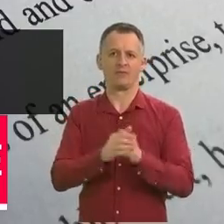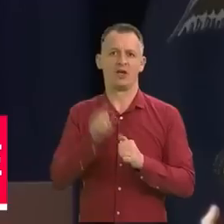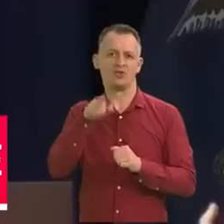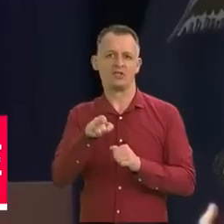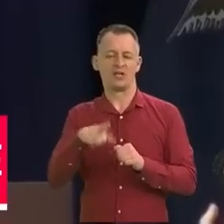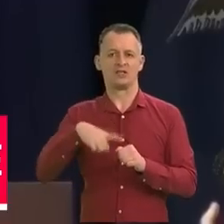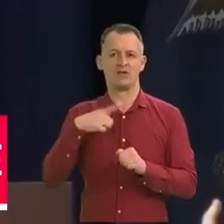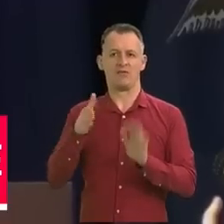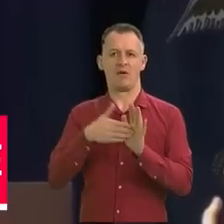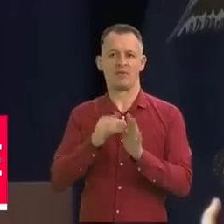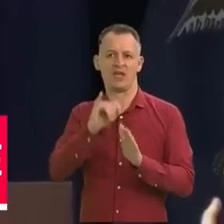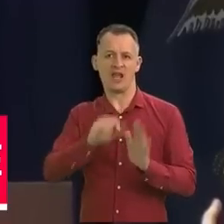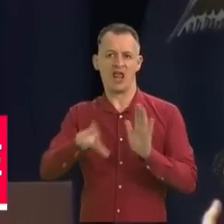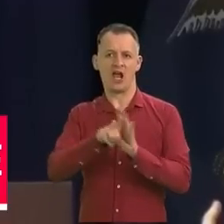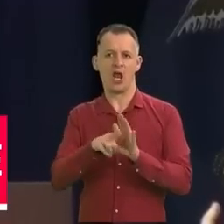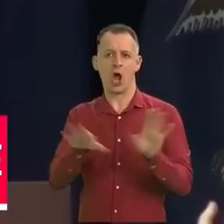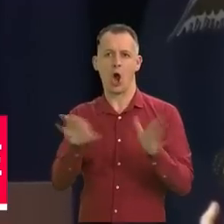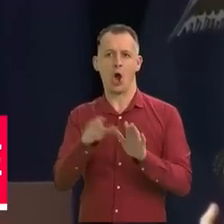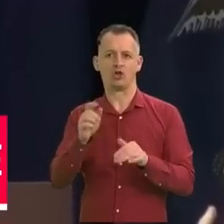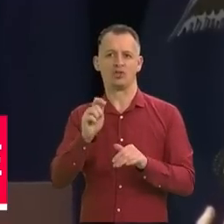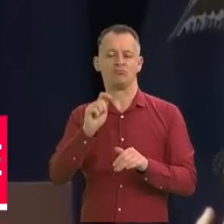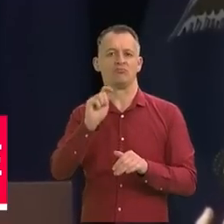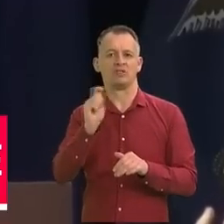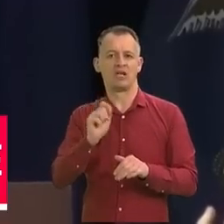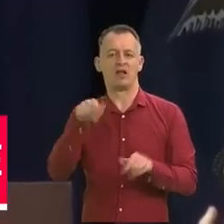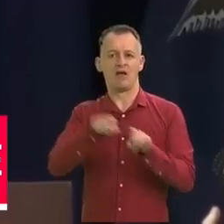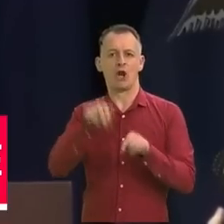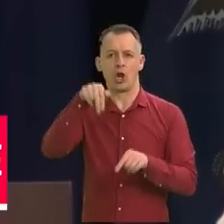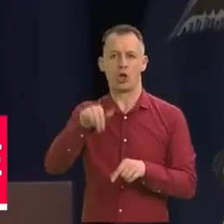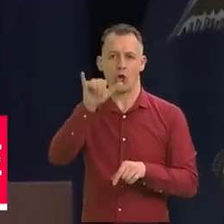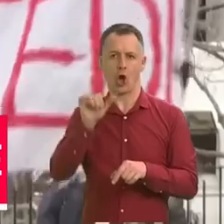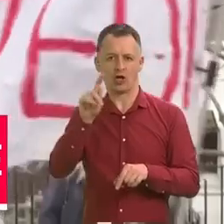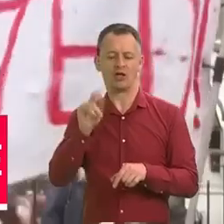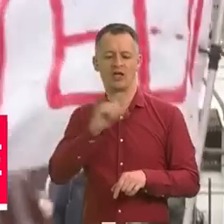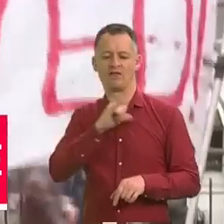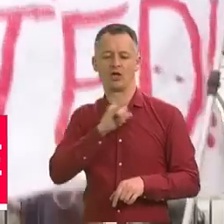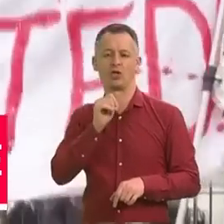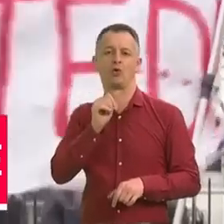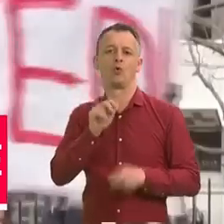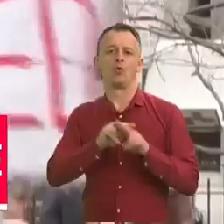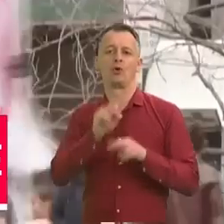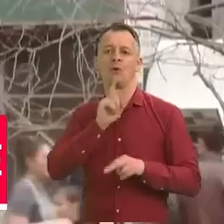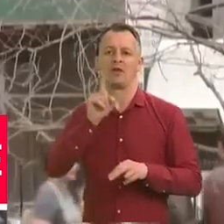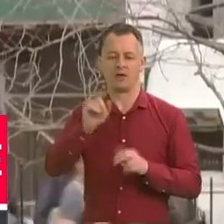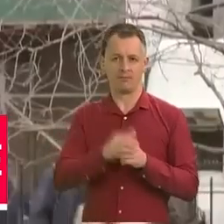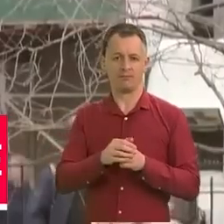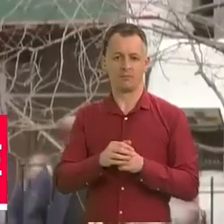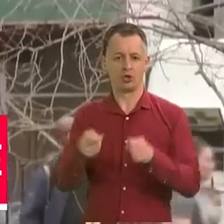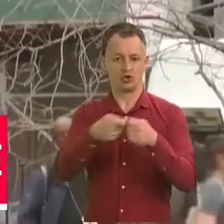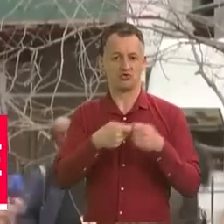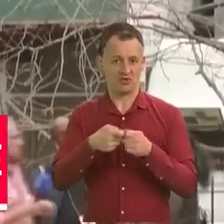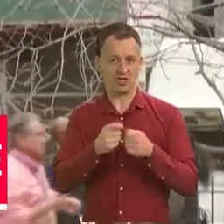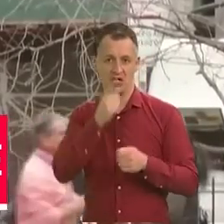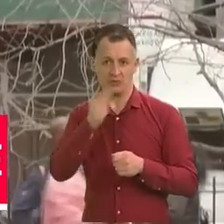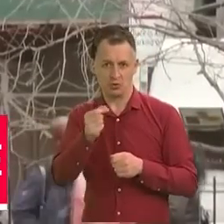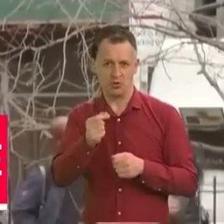These are felony crimes in New York State, no matter who you are. Deocamdată, reacția societății americane nu este atât de